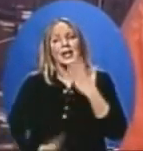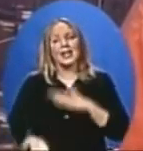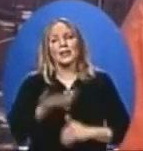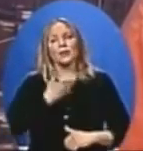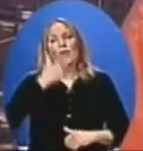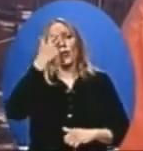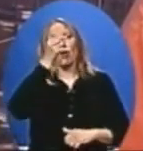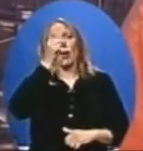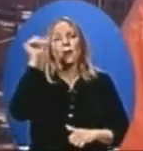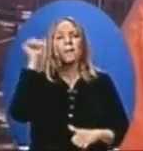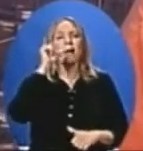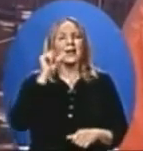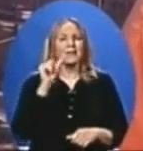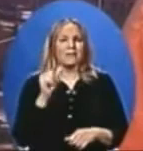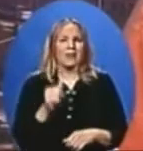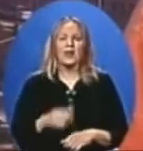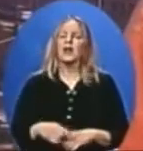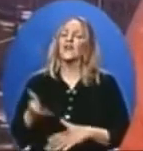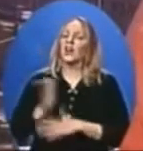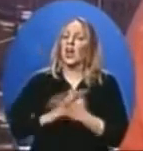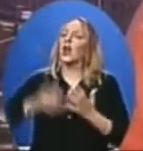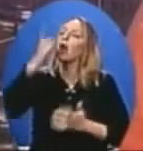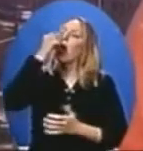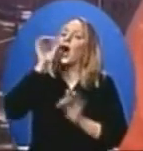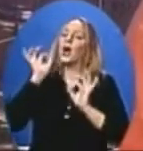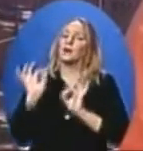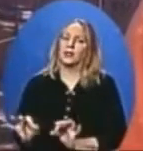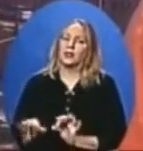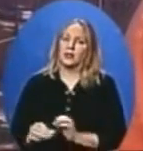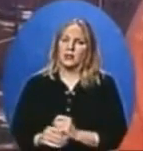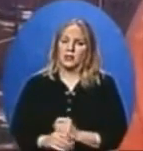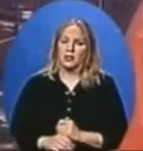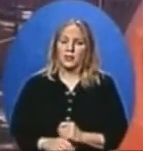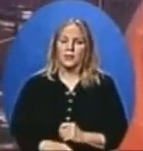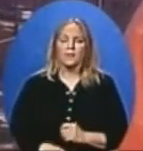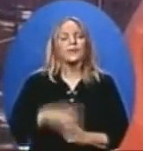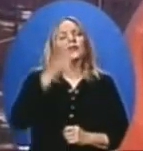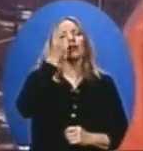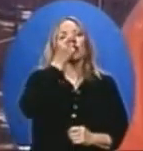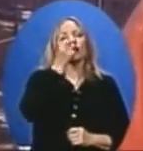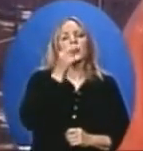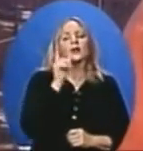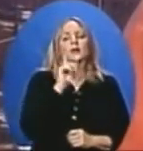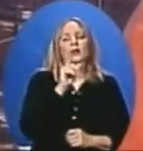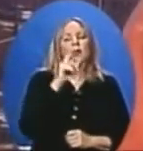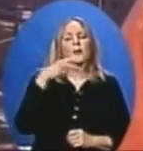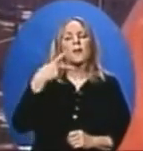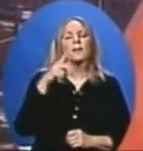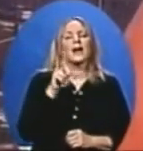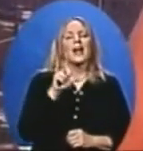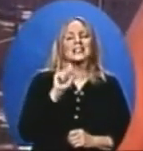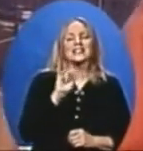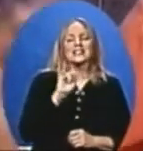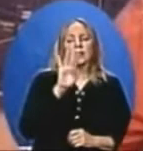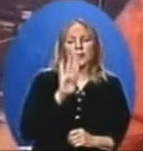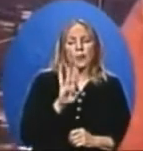מים, ולא אותו. בדיוק. וההשוואה הייתה ביניהם, לא מים, אלא מה שנקרא פלסיבו.